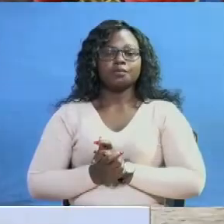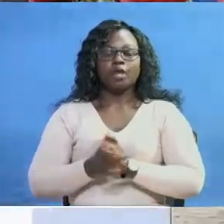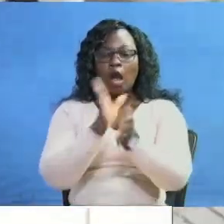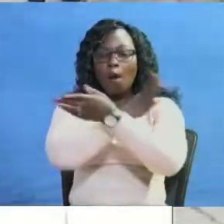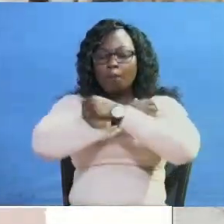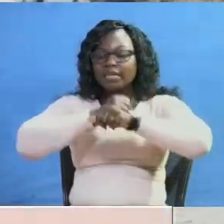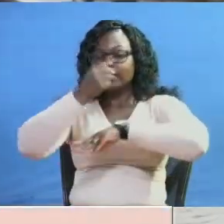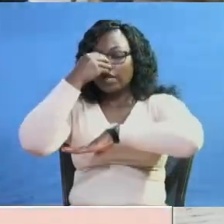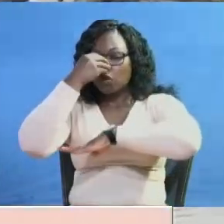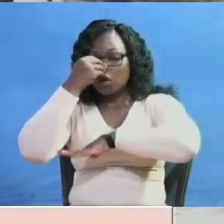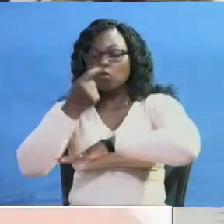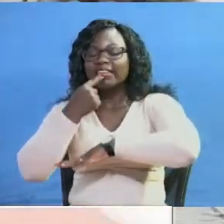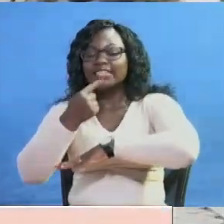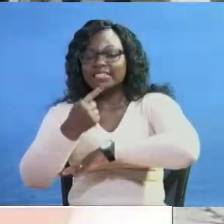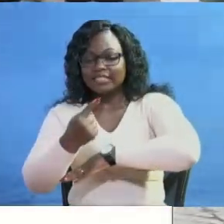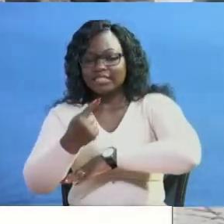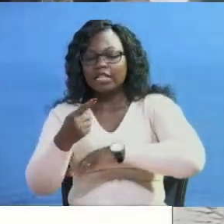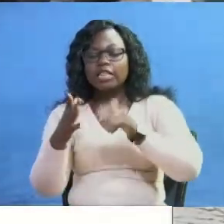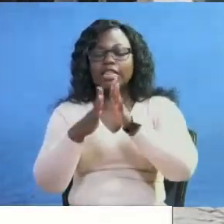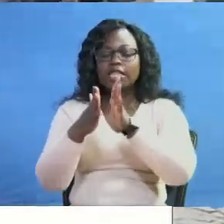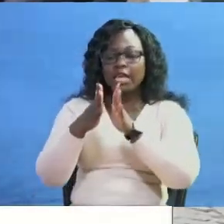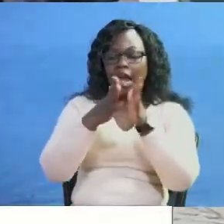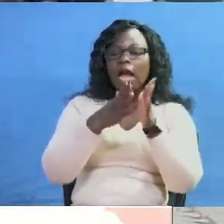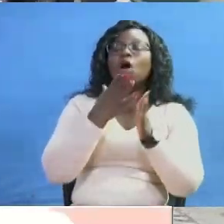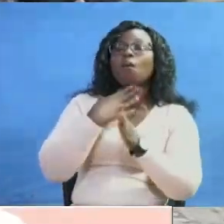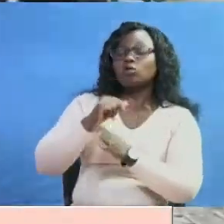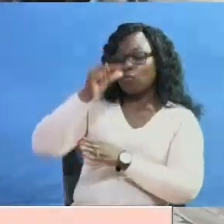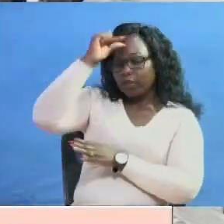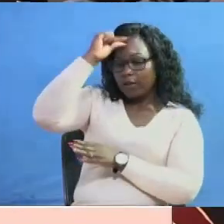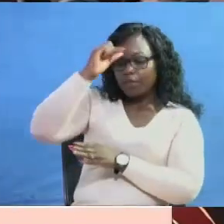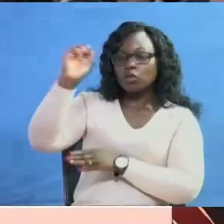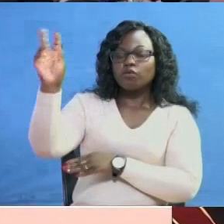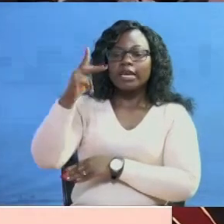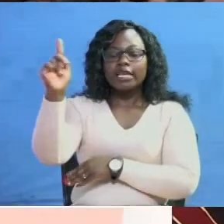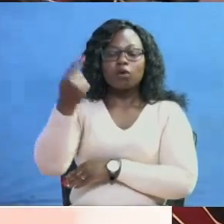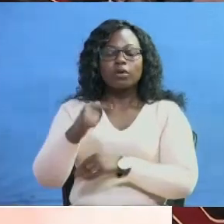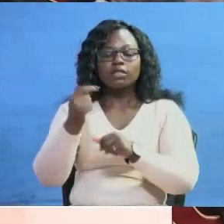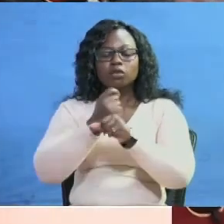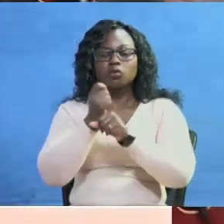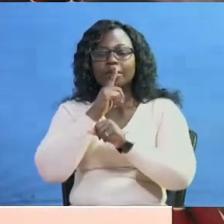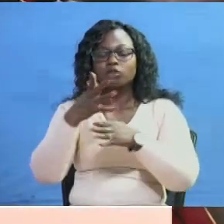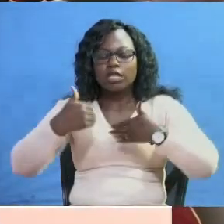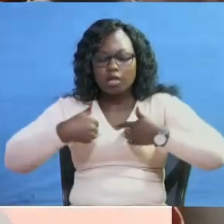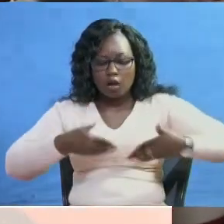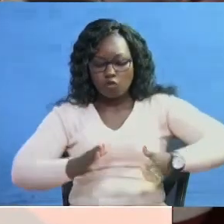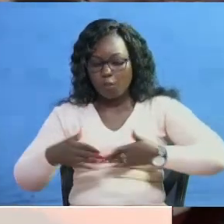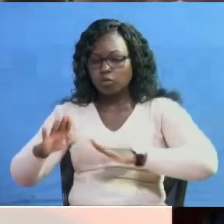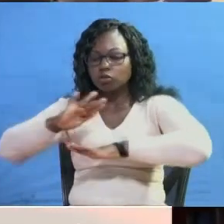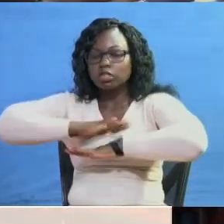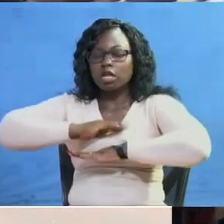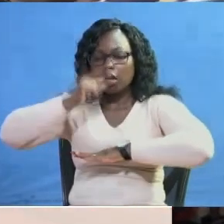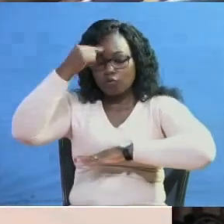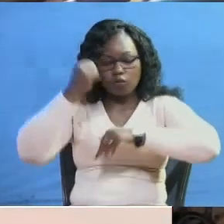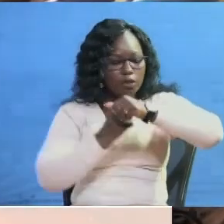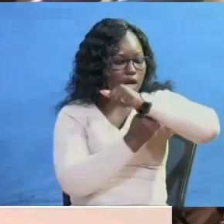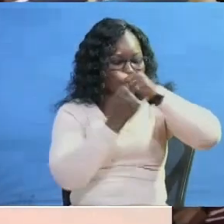Rais William Ruto amesisitiza nia ya serikali ya Kenya Kwanza kuendelea kuhakikisha kuwa kuna nafasi za kutosha za ajira